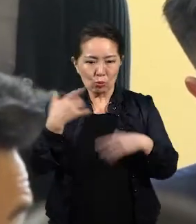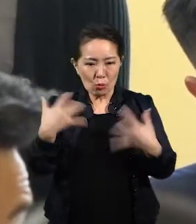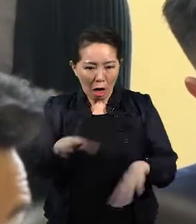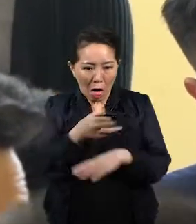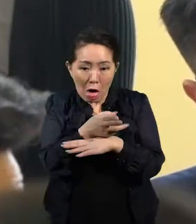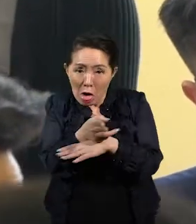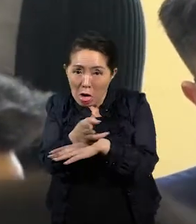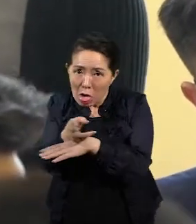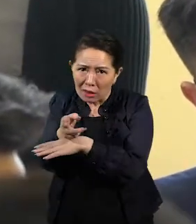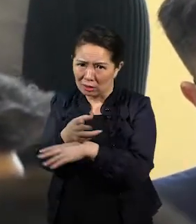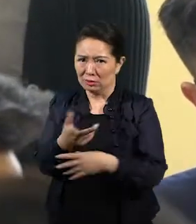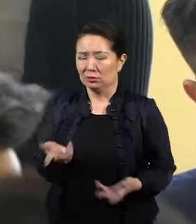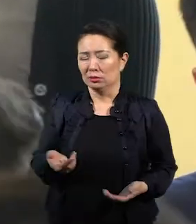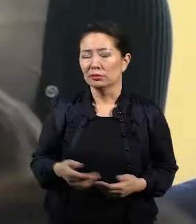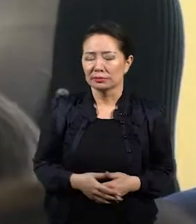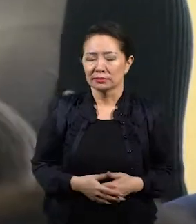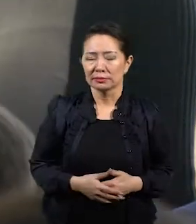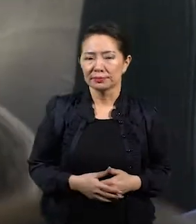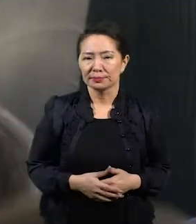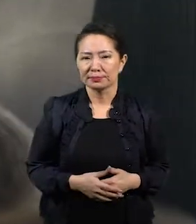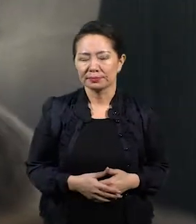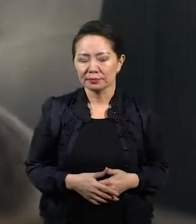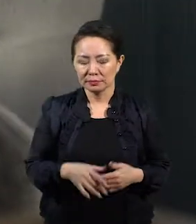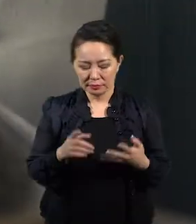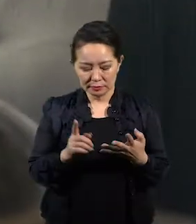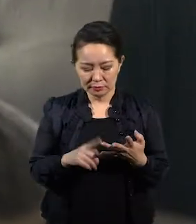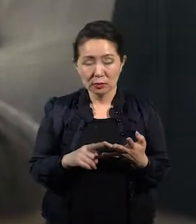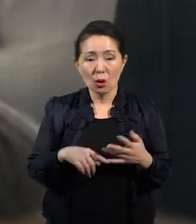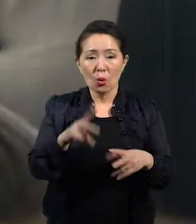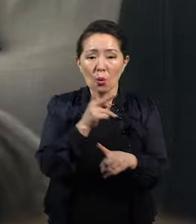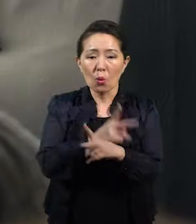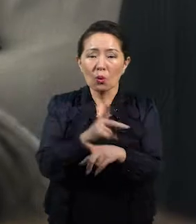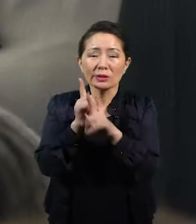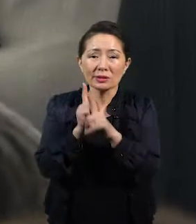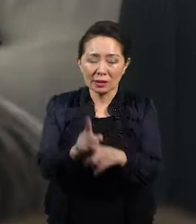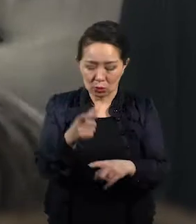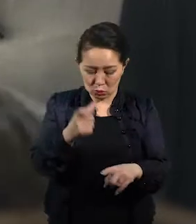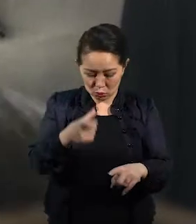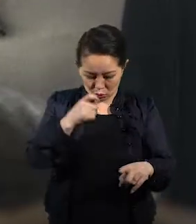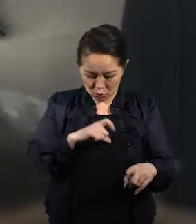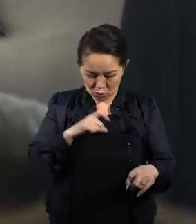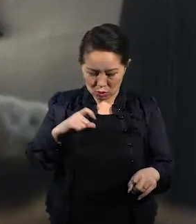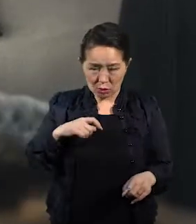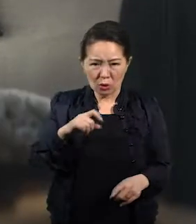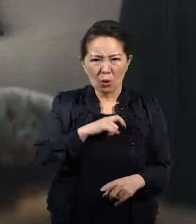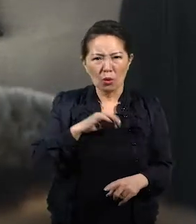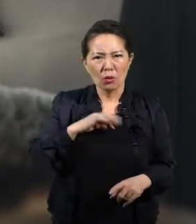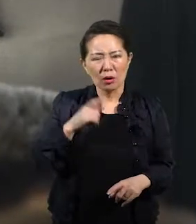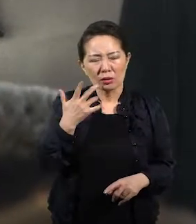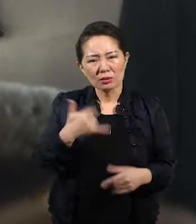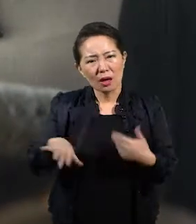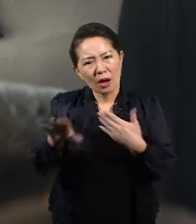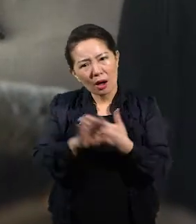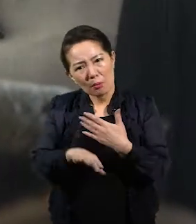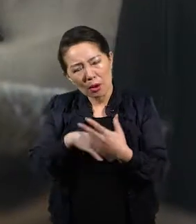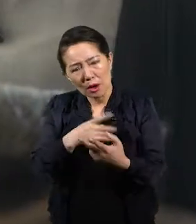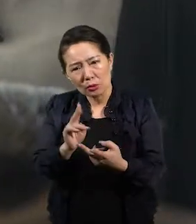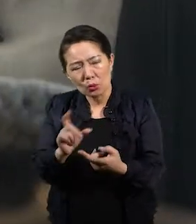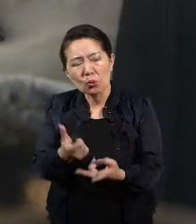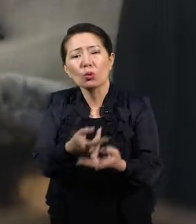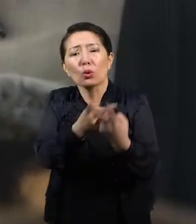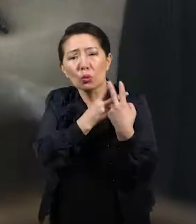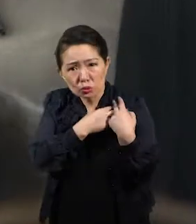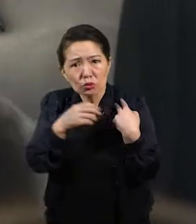болохоор энэ хүнд бол энгийн үн чанартай болж байгаа. Дөрөв нь болохоор хуулийн дагуу уг залуу хэн нэгний хувийн орон зай, нууцыг хамгаалах үүрэг